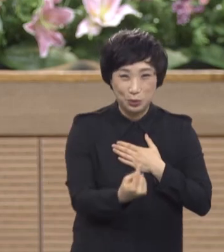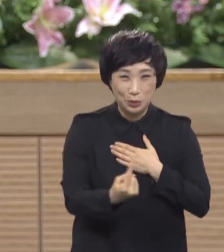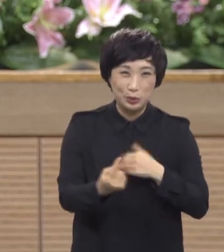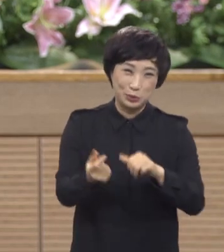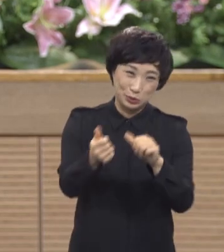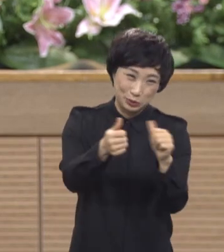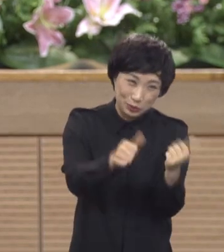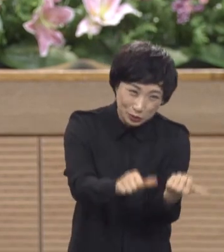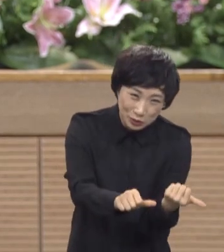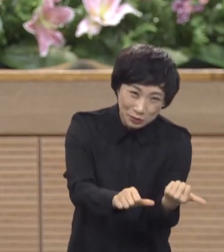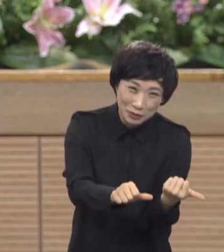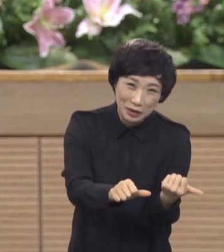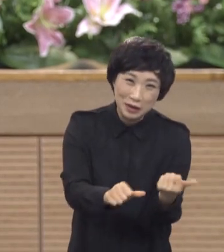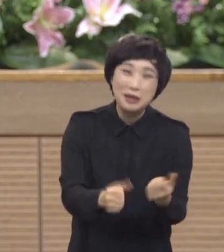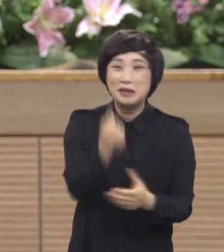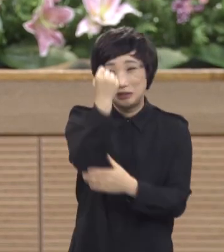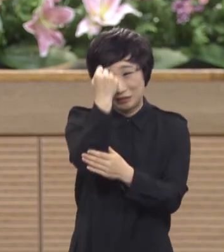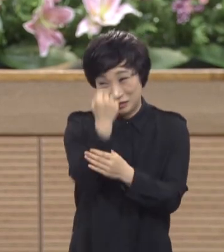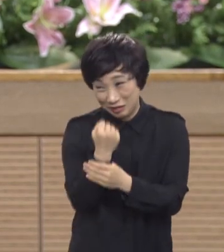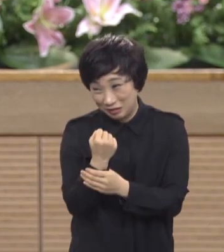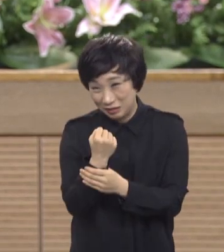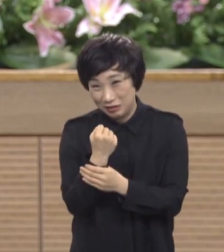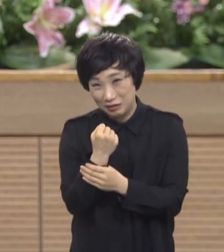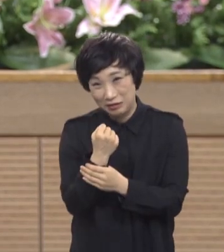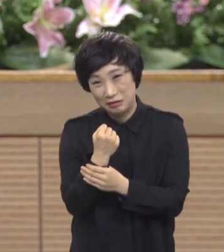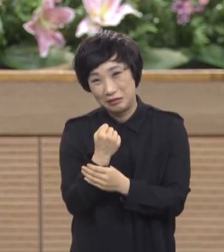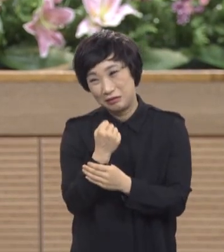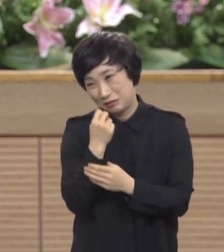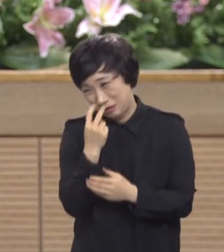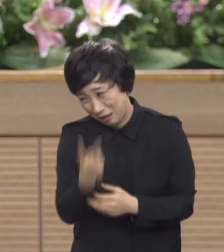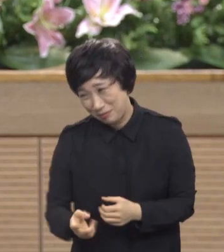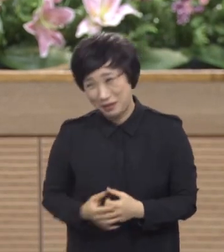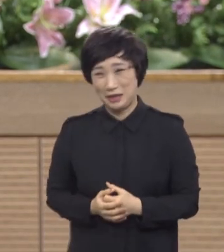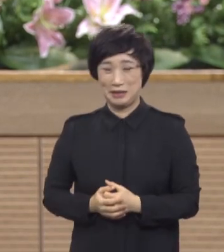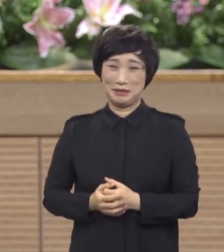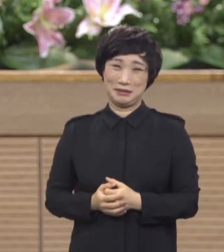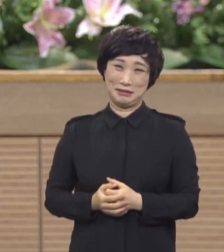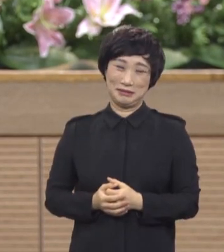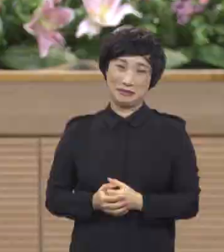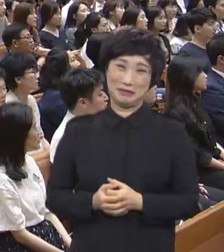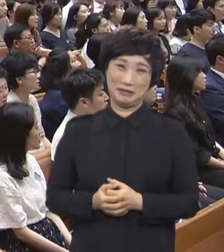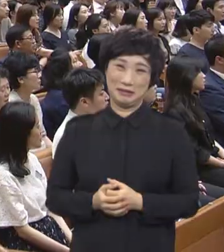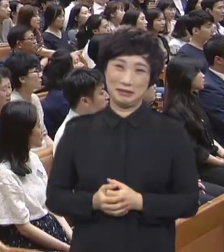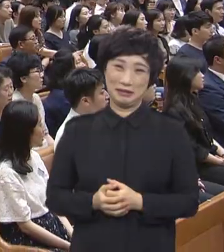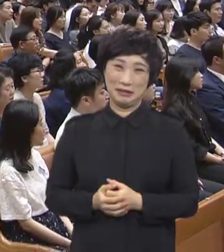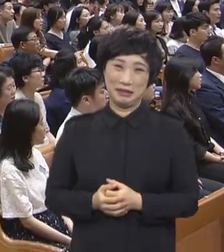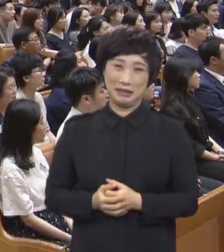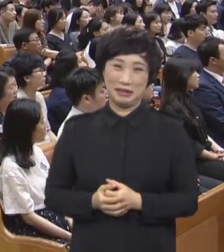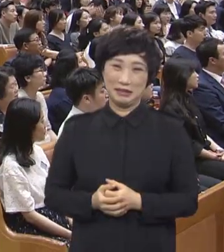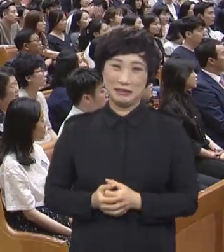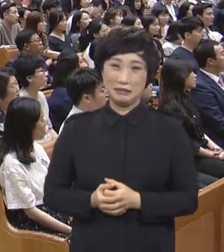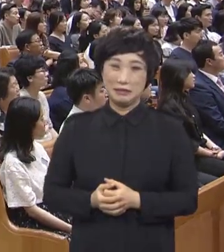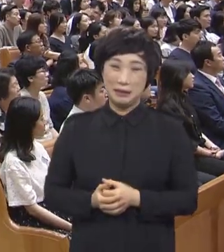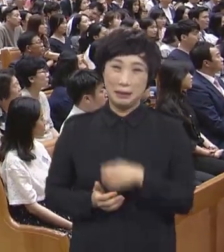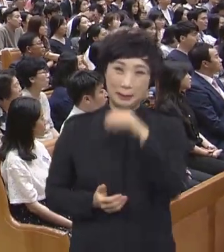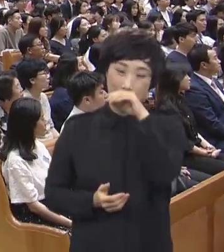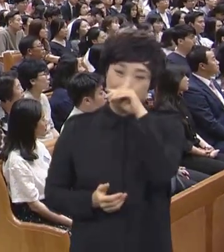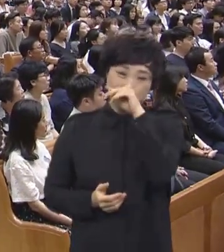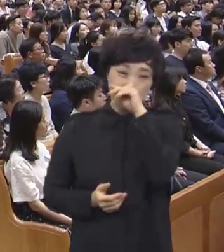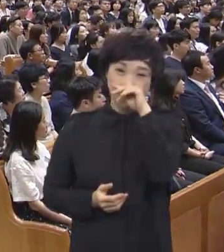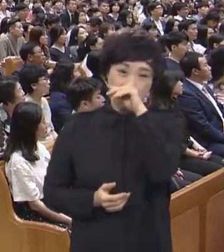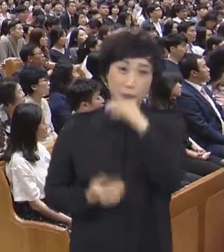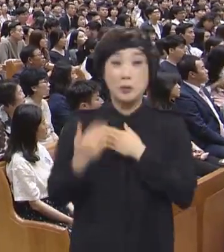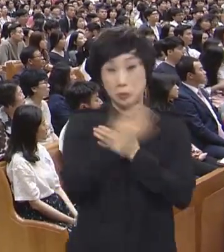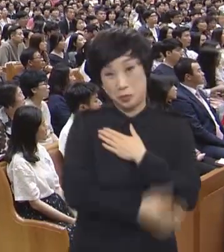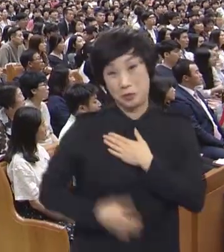썩어서 냄새 날 사람이다 육체는